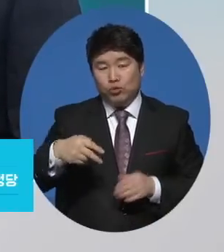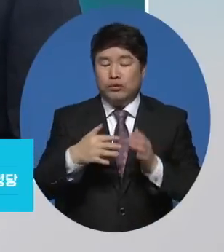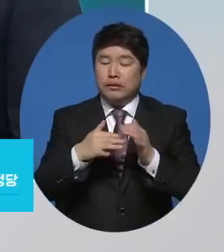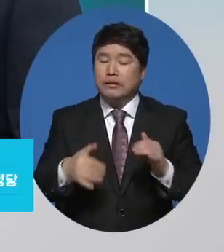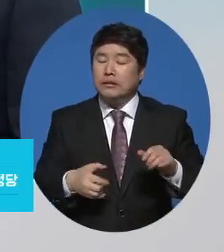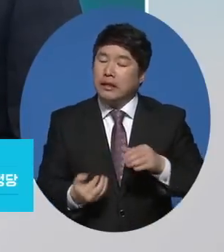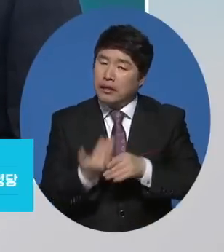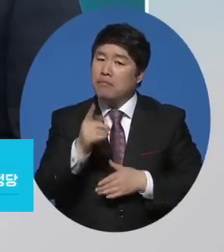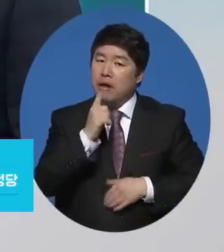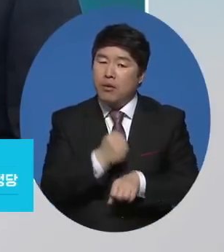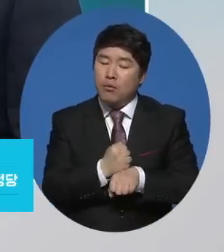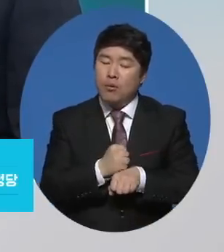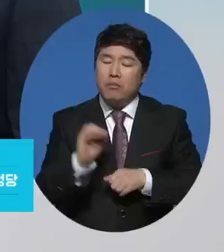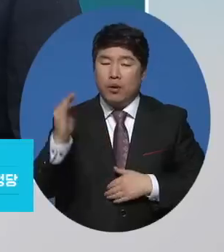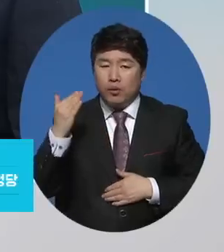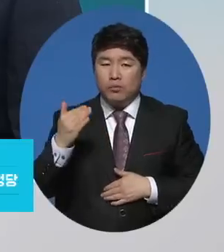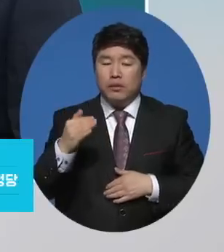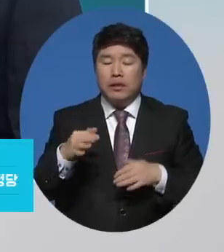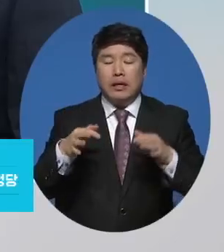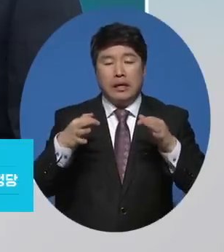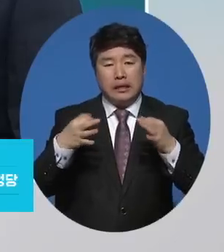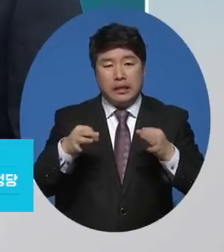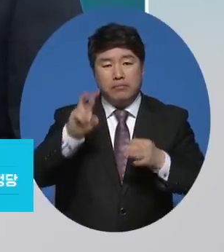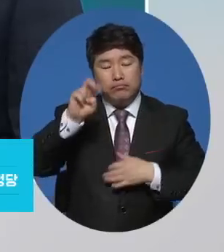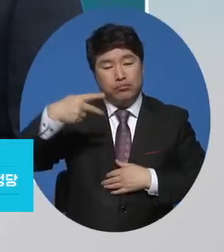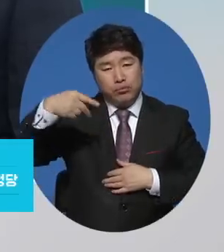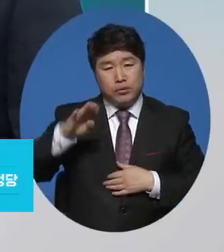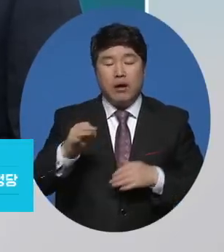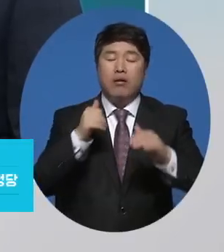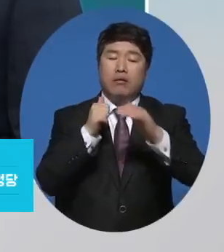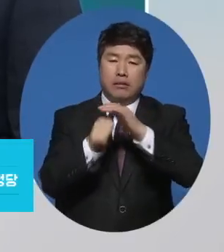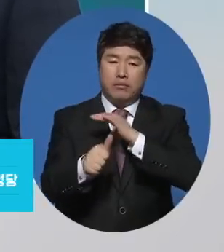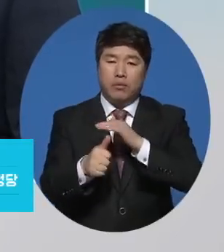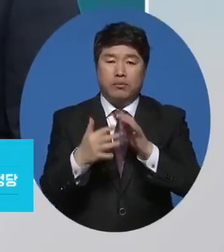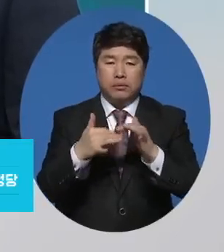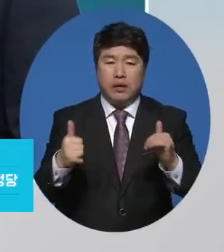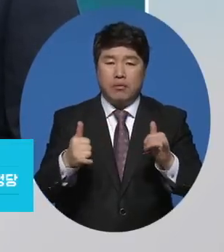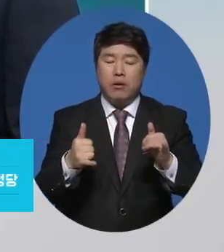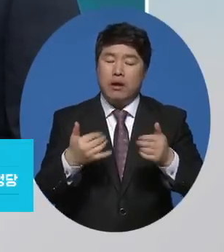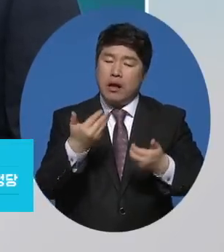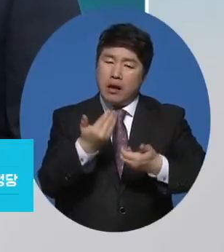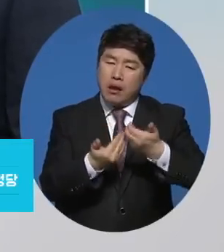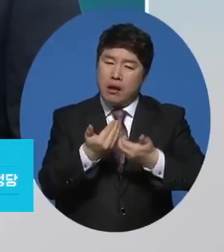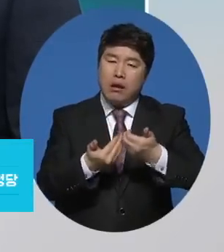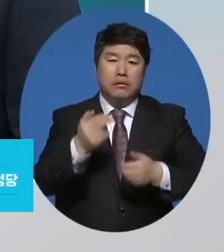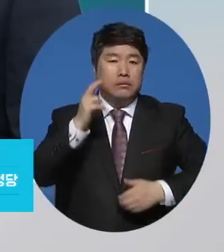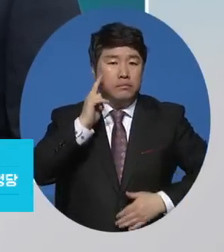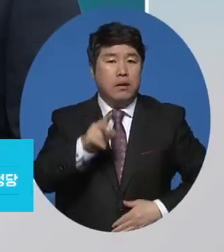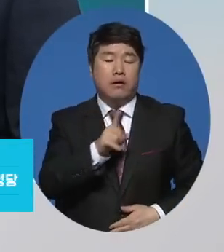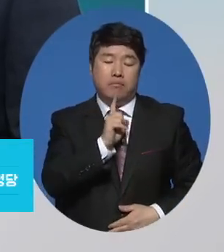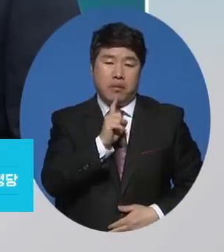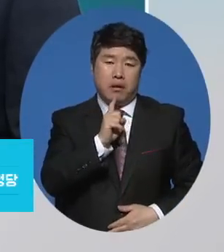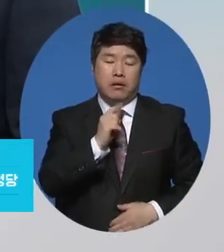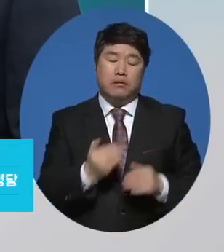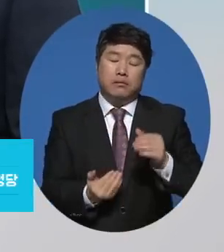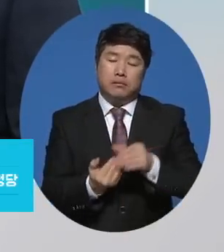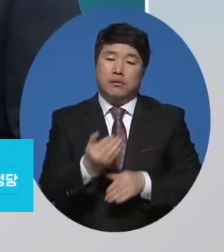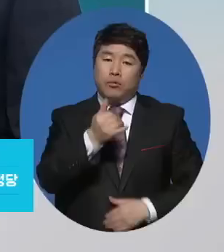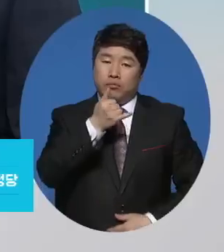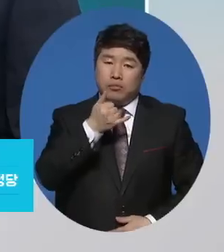보면 김문성 대표로 비롯 때는 뭐이 분들하고 갈등이 굉장히 심하다 얘기가